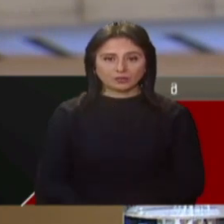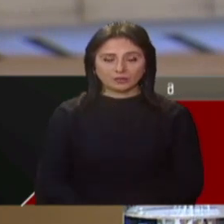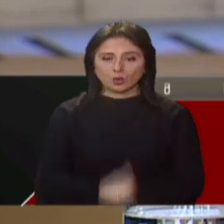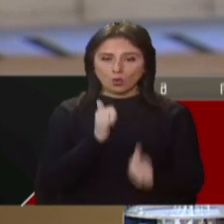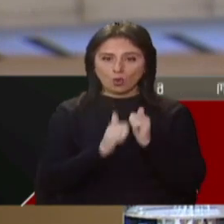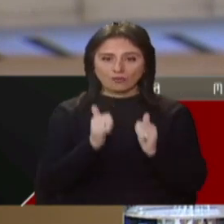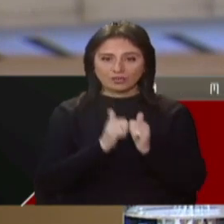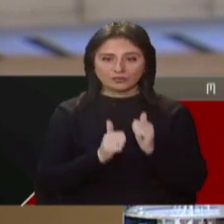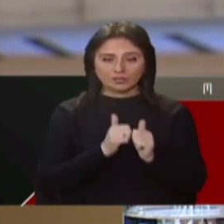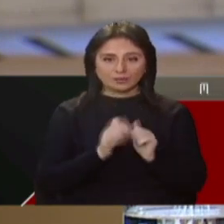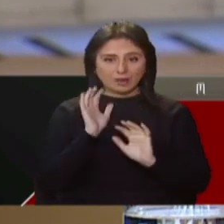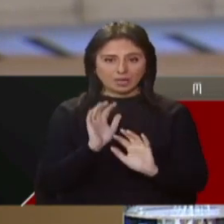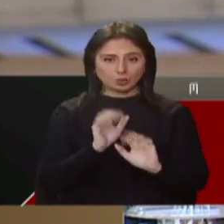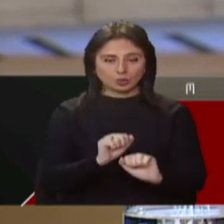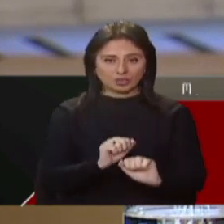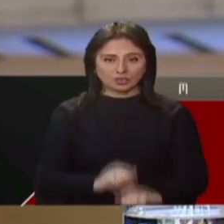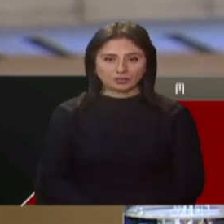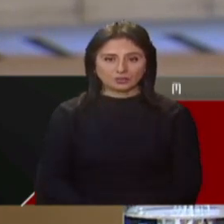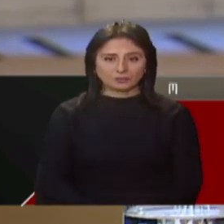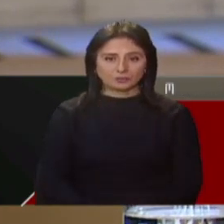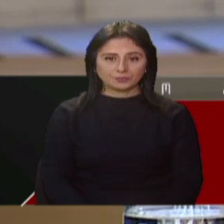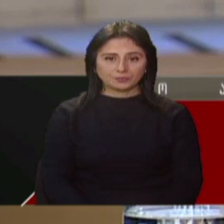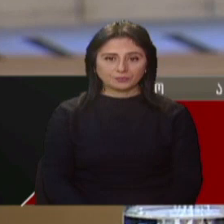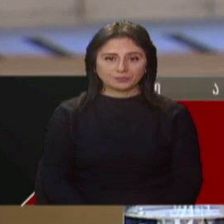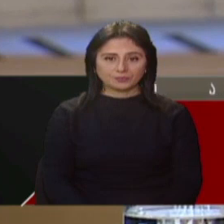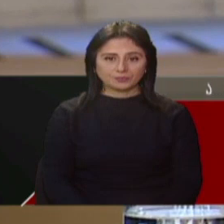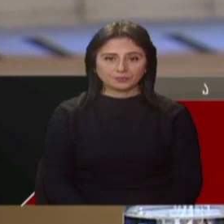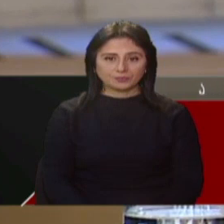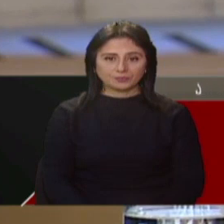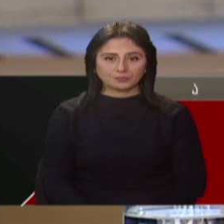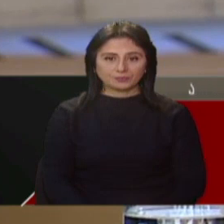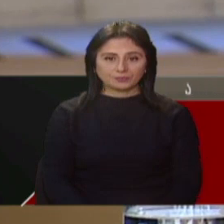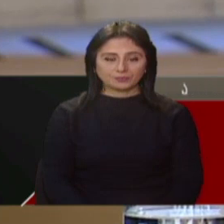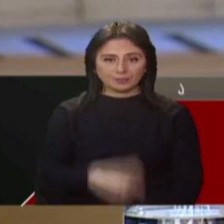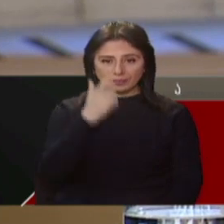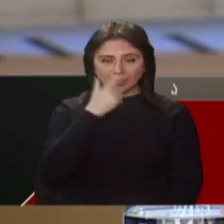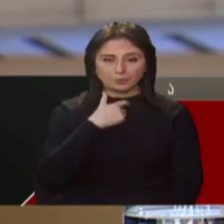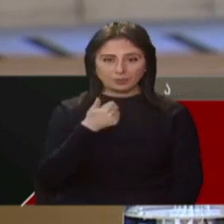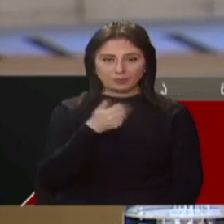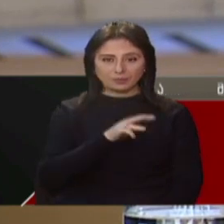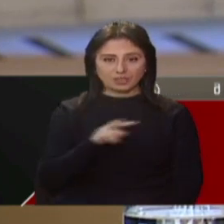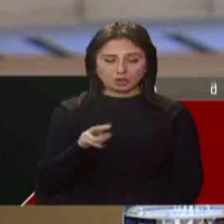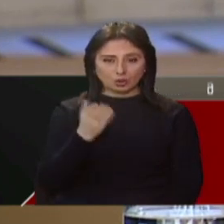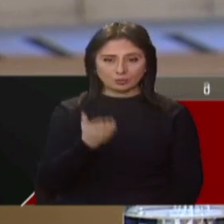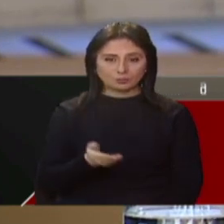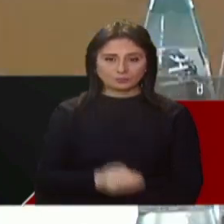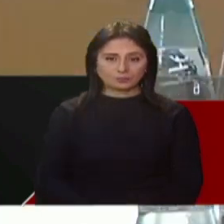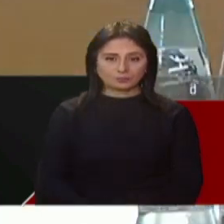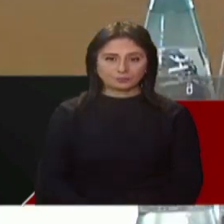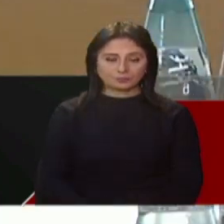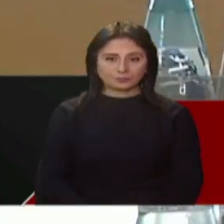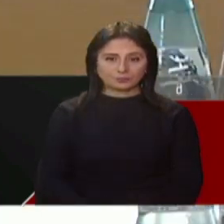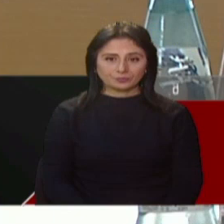suverenitets qoveltvis mxars uçerdit. Hörmətli cənab başnazir, hörmətli premyer ministro,